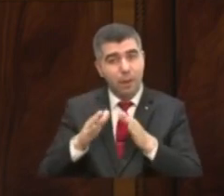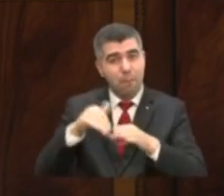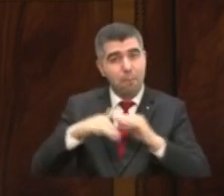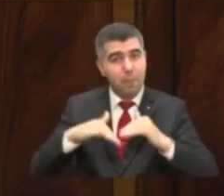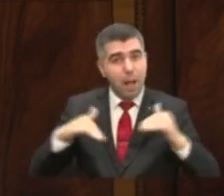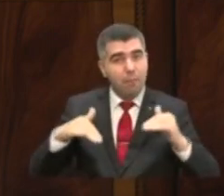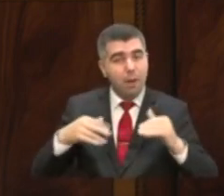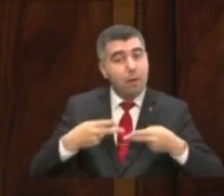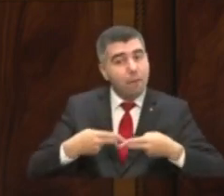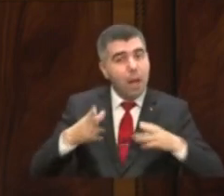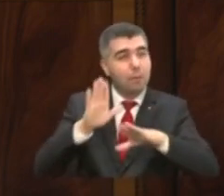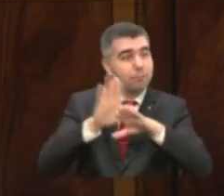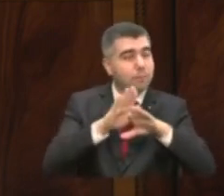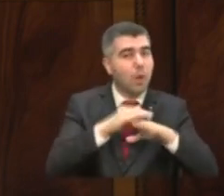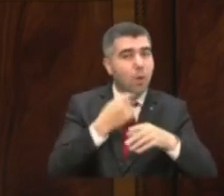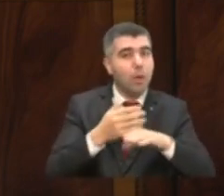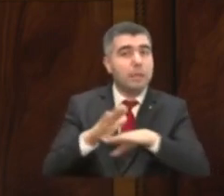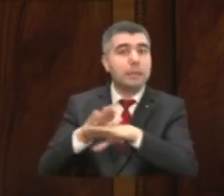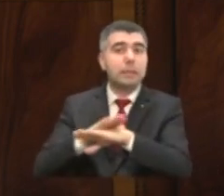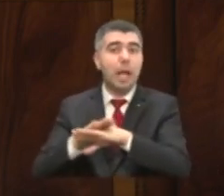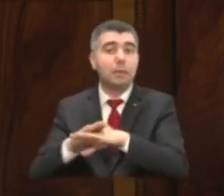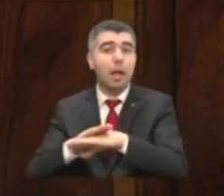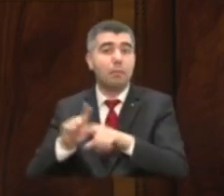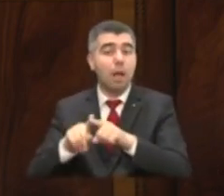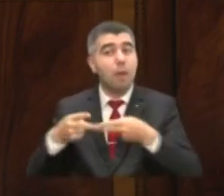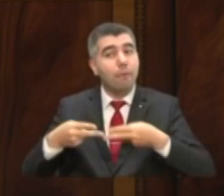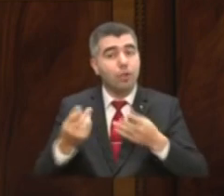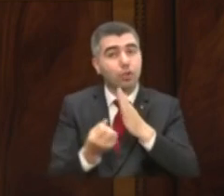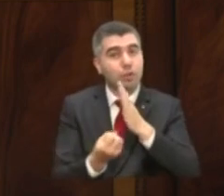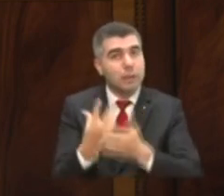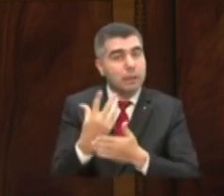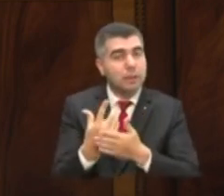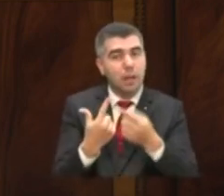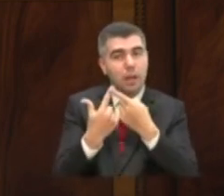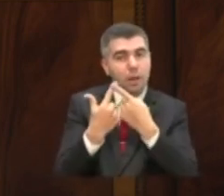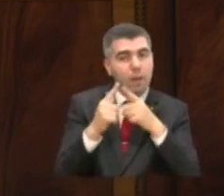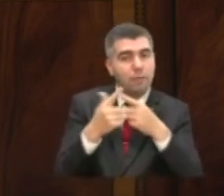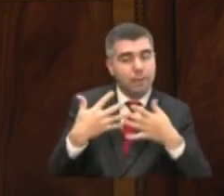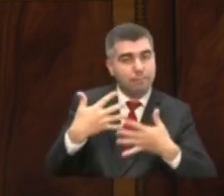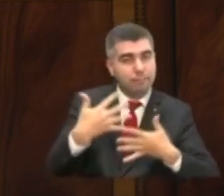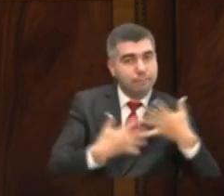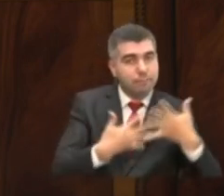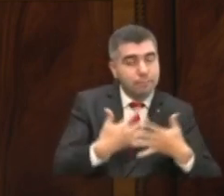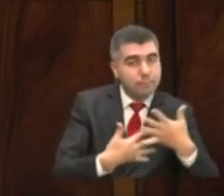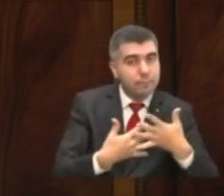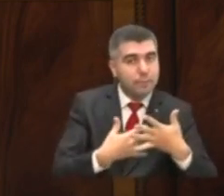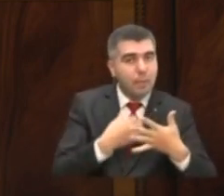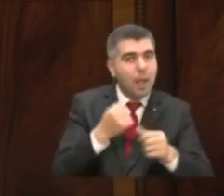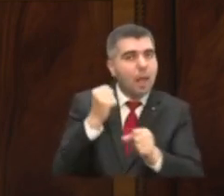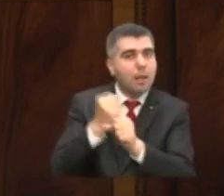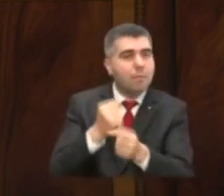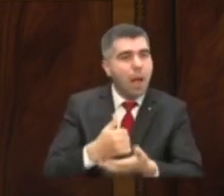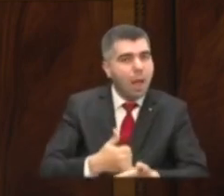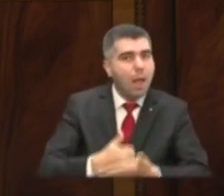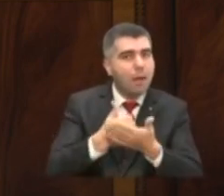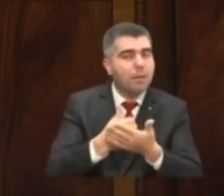عمومية مندمجة إلى اليوم، يعني مع كامل الأسف رغم أنكم يعني أشرتم إلى مضامين هذه السياسة المندمجة،